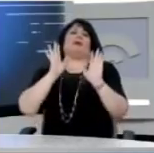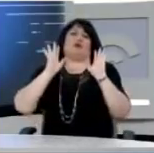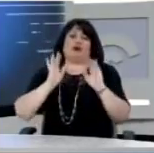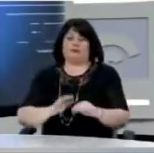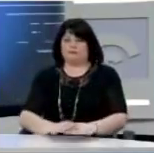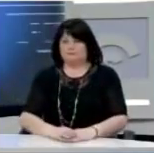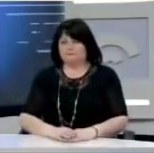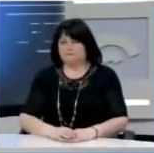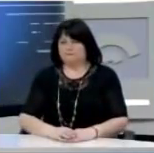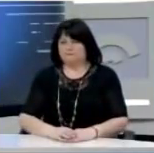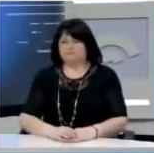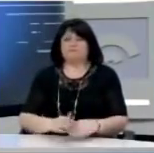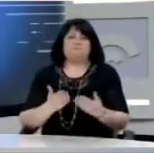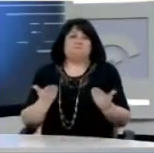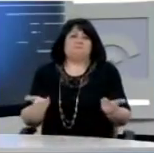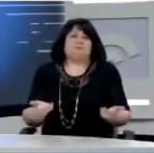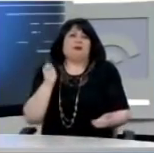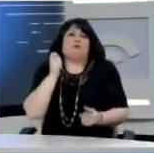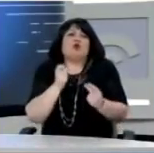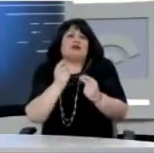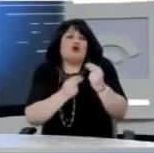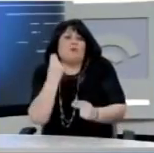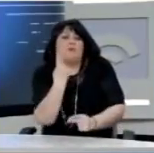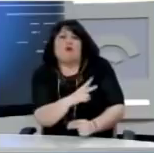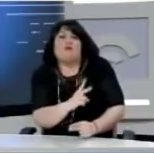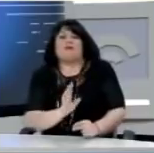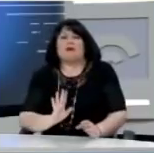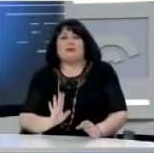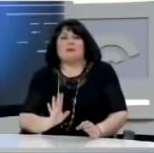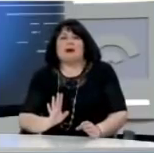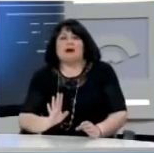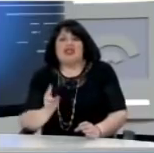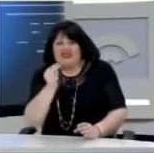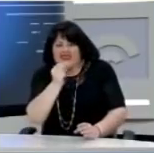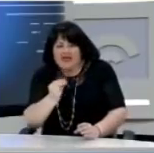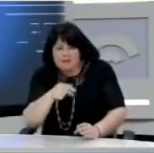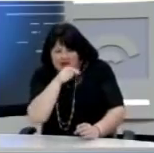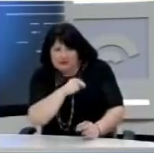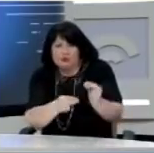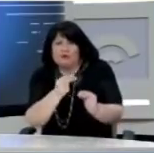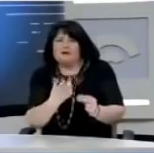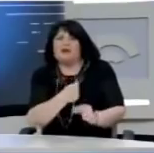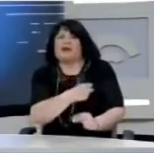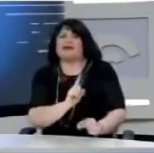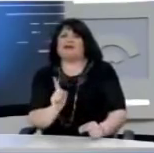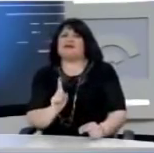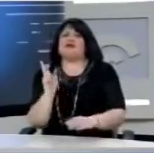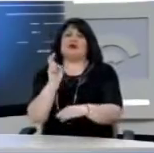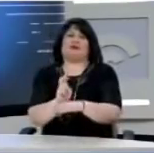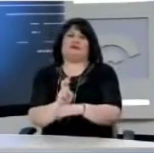Κύριε Μητσοτάκη, πολιτικό είναι το πρόβλημά σας. Και αυτά είναι τα θέματά σας. Δεν είναι τα